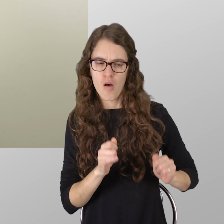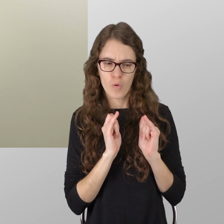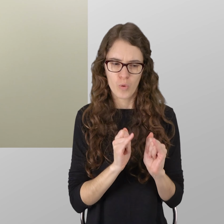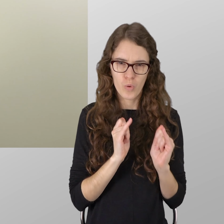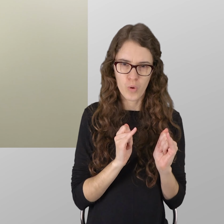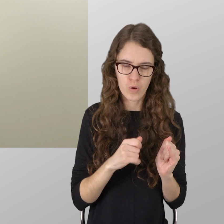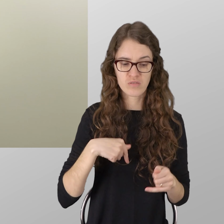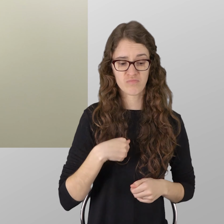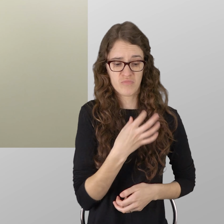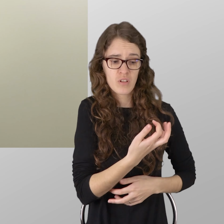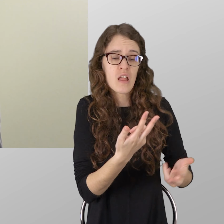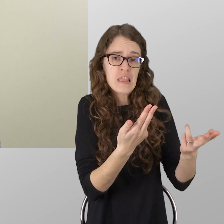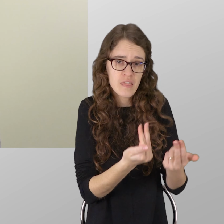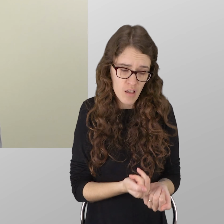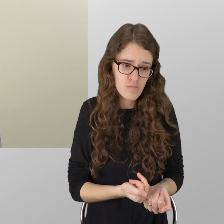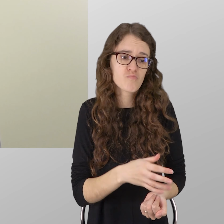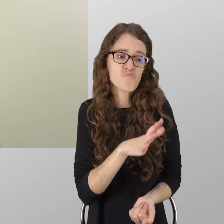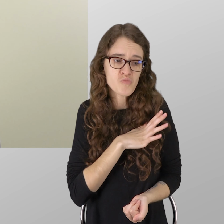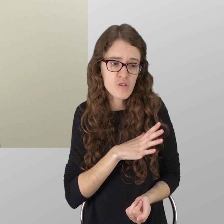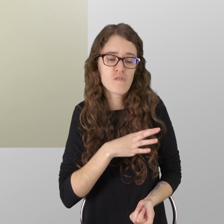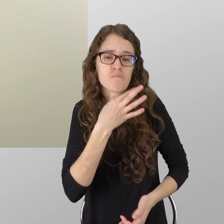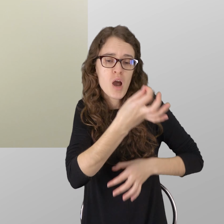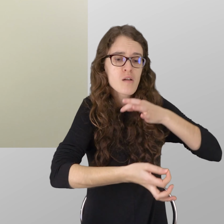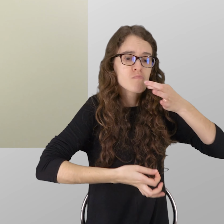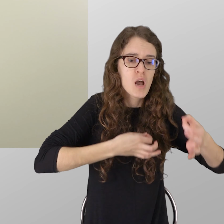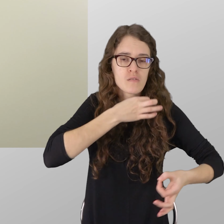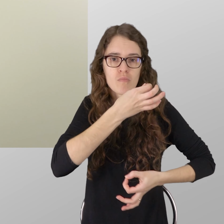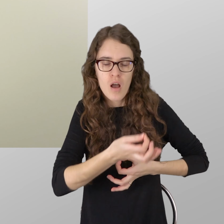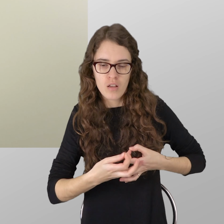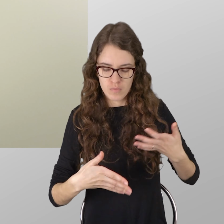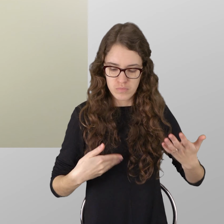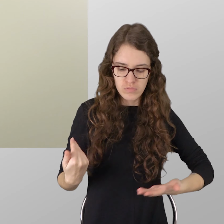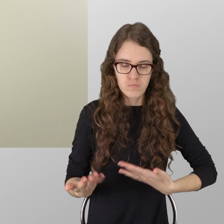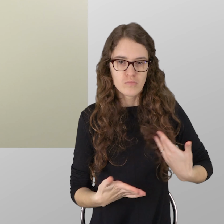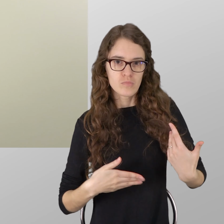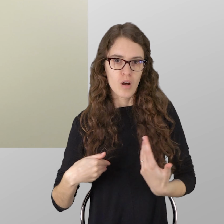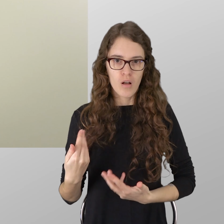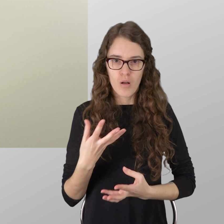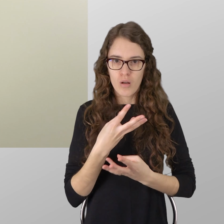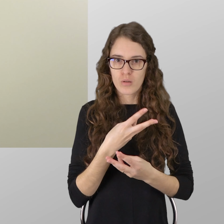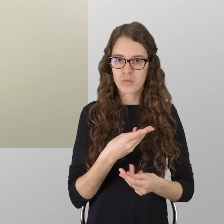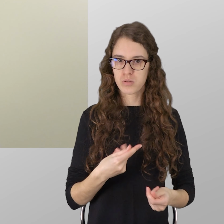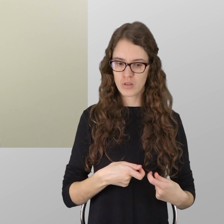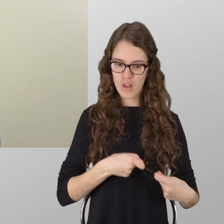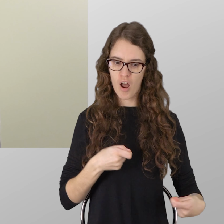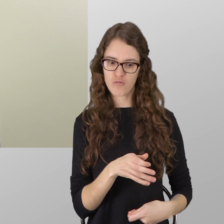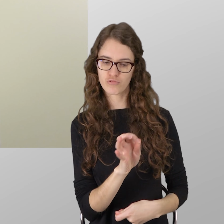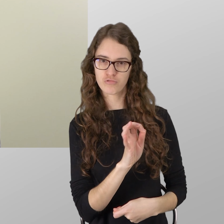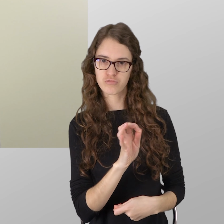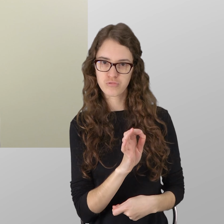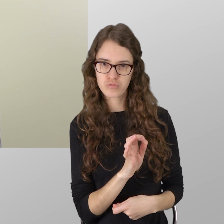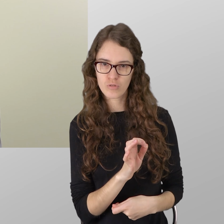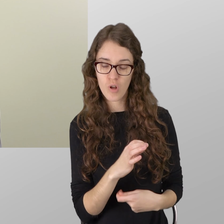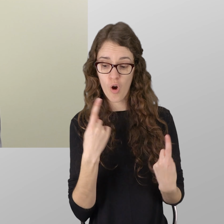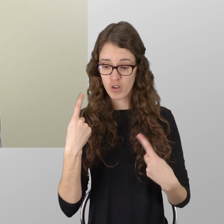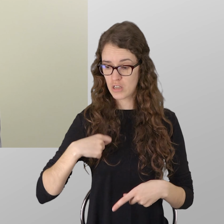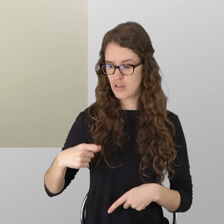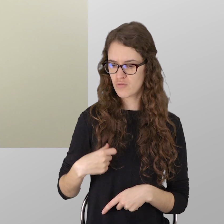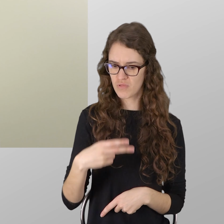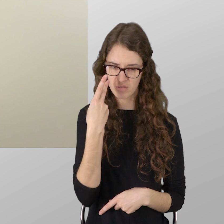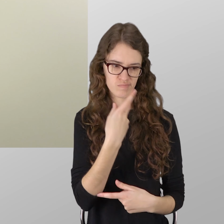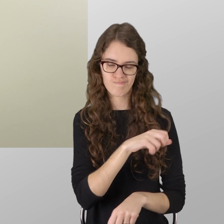neigiamas emocijas, kurias matė, pati yra daug mažesnė trauma, negu žmonės, kurie vengia pripažinti, kokia yra sunki situacija ir